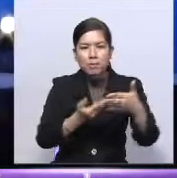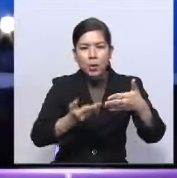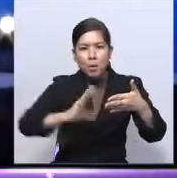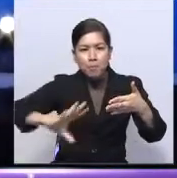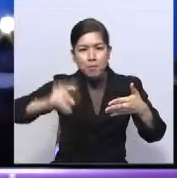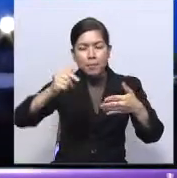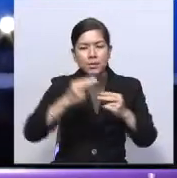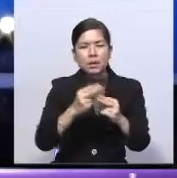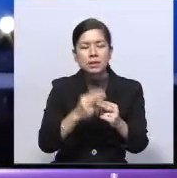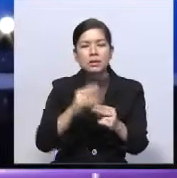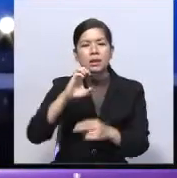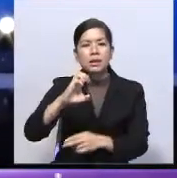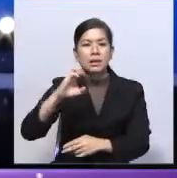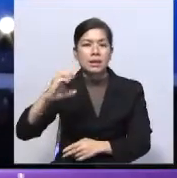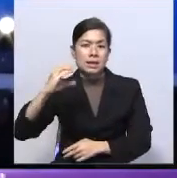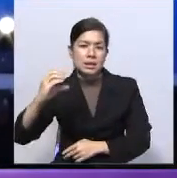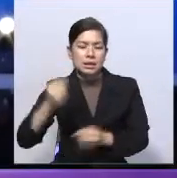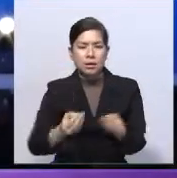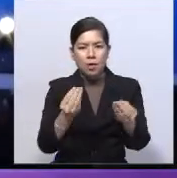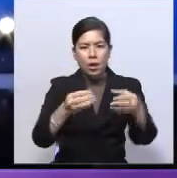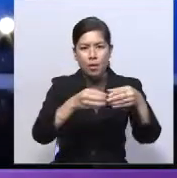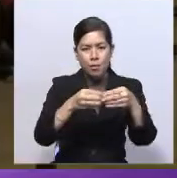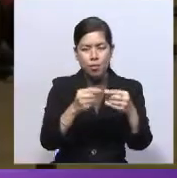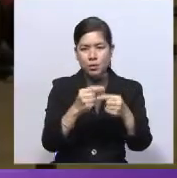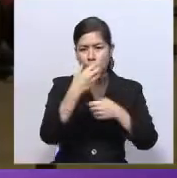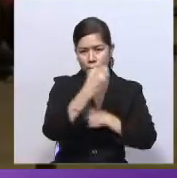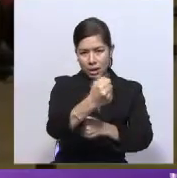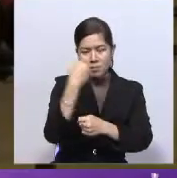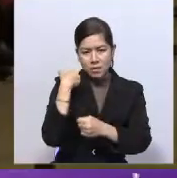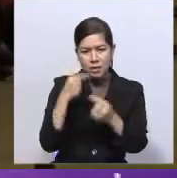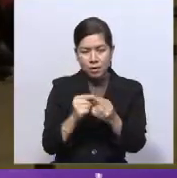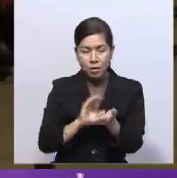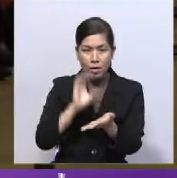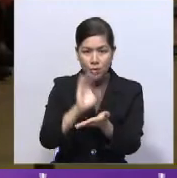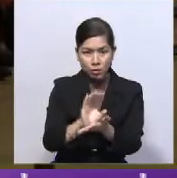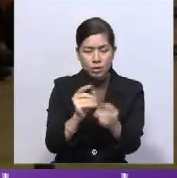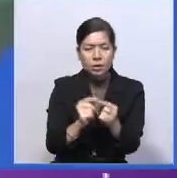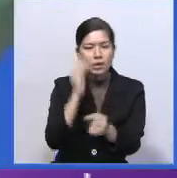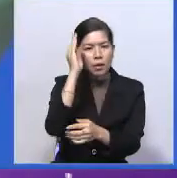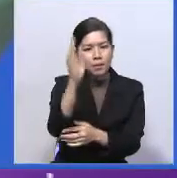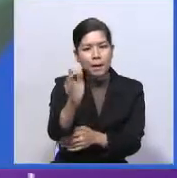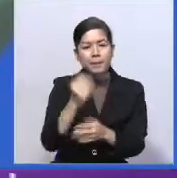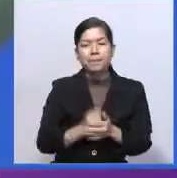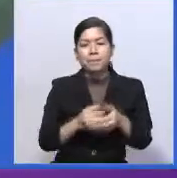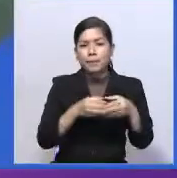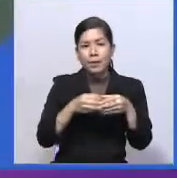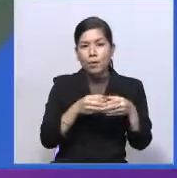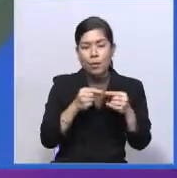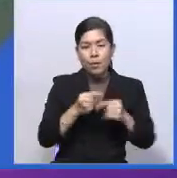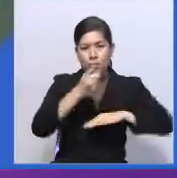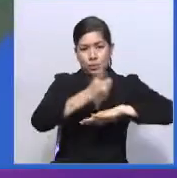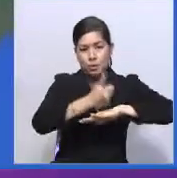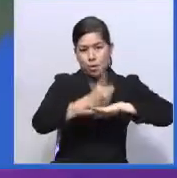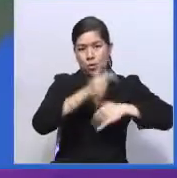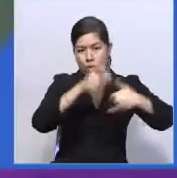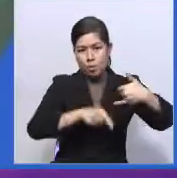ะวันออกหรือ EEC ให้กับกลุ่มผู้สนใจโดยตรงเพื่อให้เกิดการลงทุนในอนาคตนำทีมโดยนายสมคิดจาตุศ